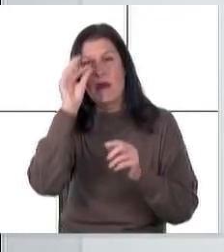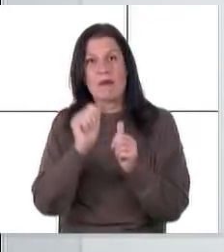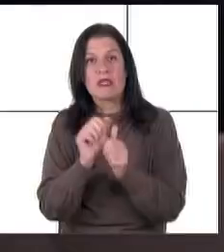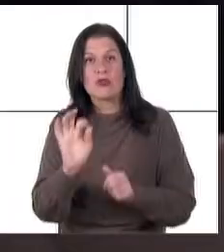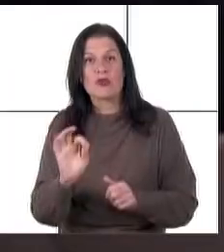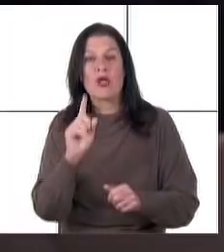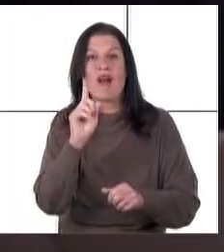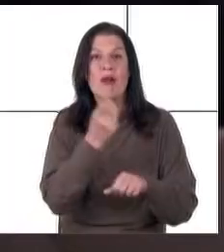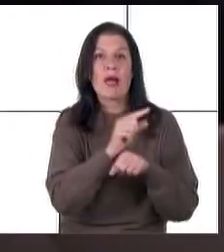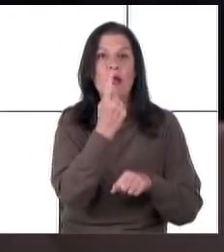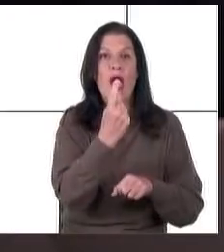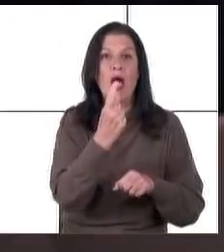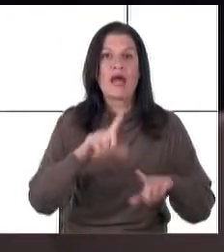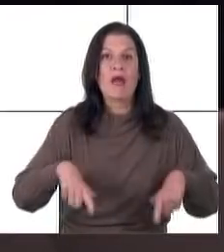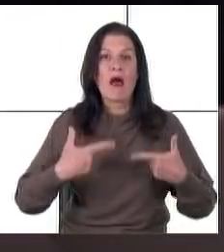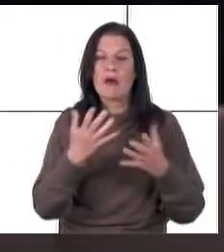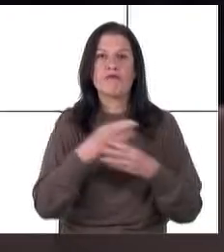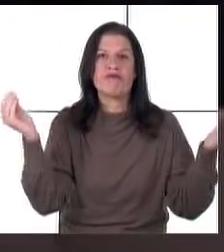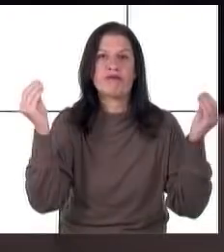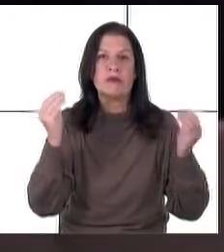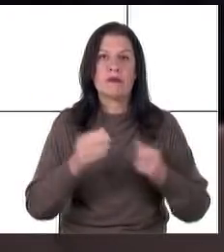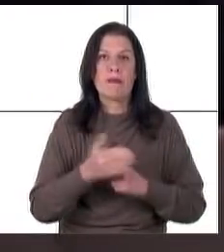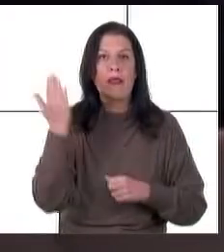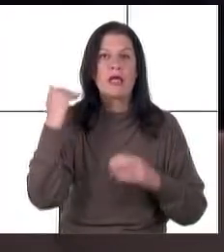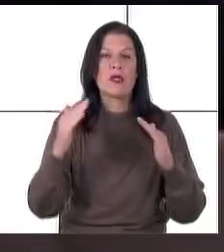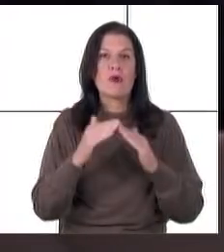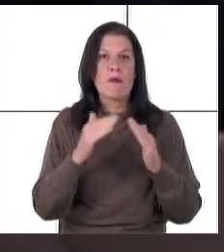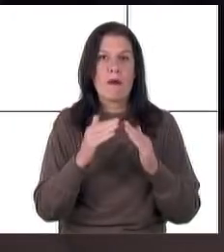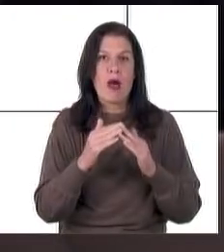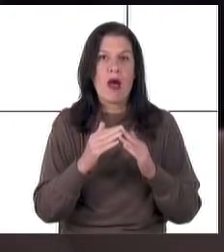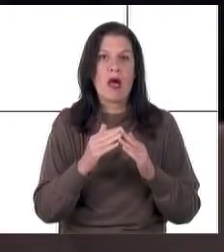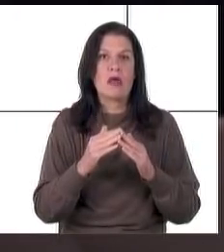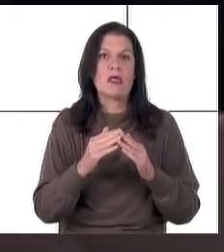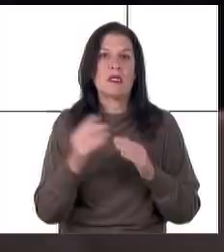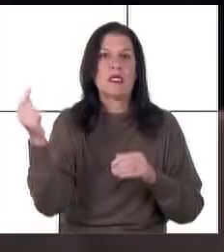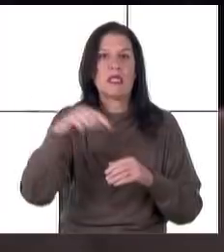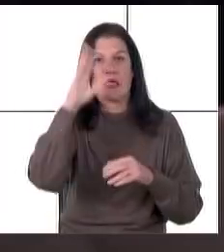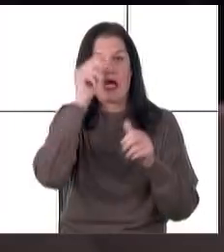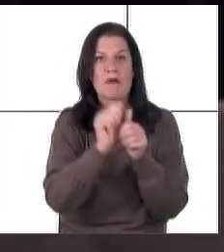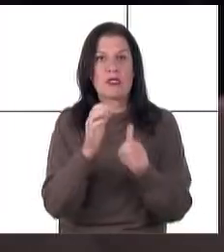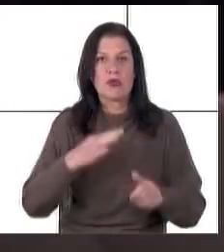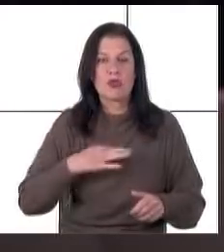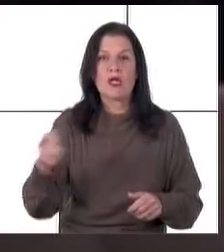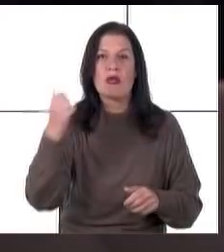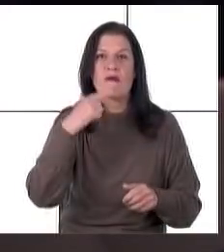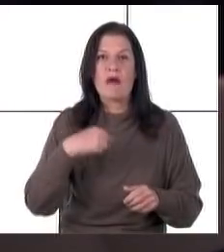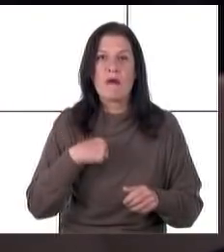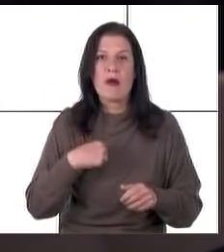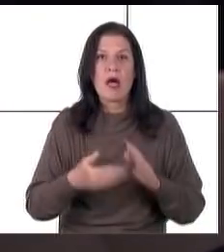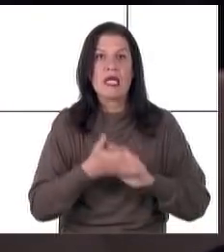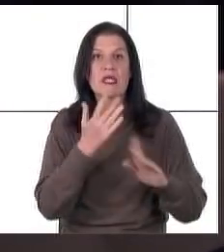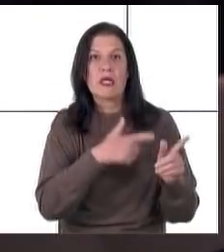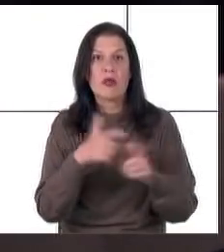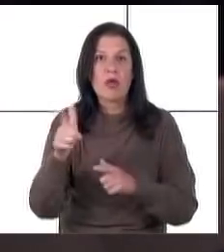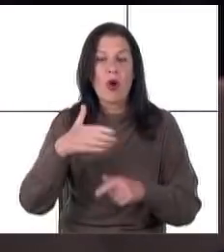נעלמו. ממילי דומה בסילה, וזלי צ'רניגובה. ומי מי מולדוי צ'וויק, גברית, נשאל סאבסטריאל, ומי גברית, ביסטרף